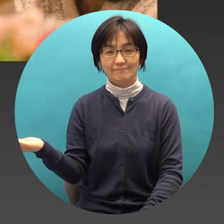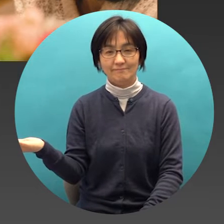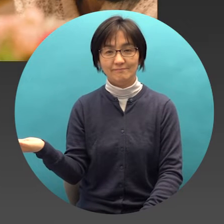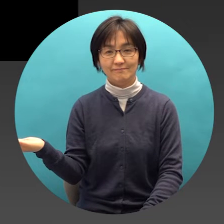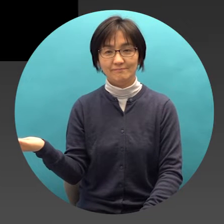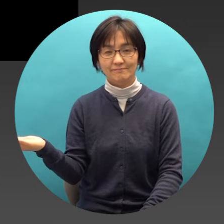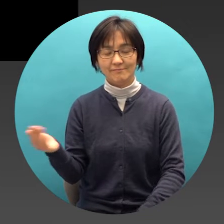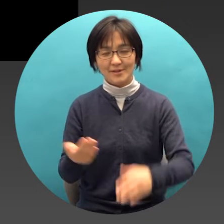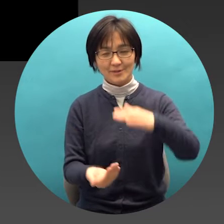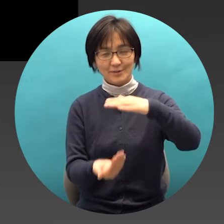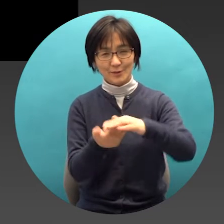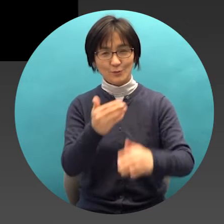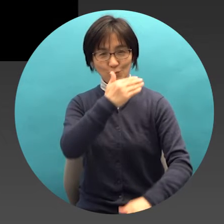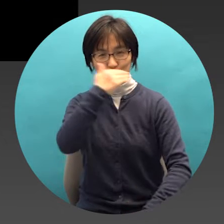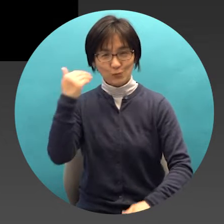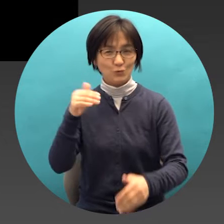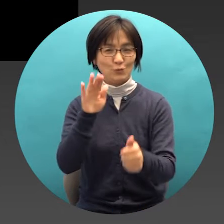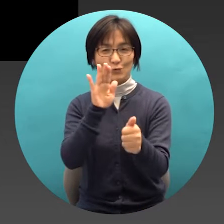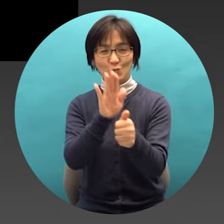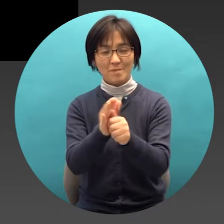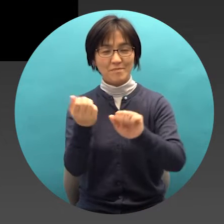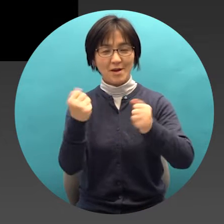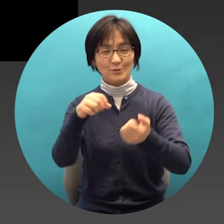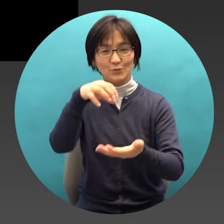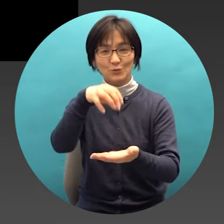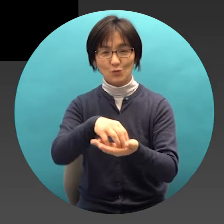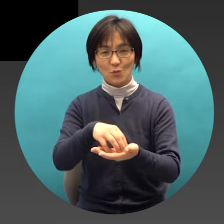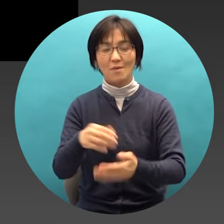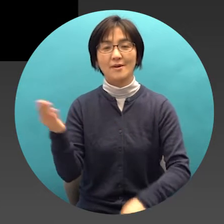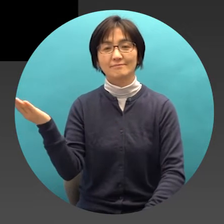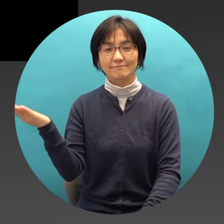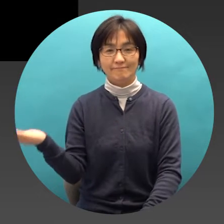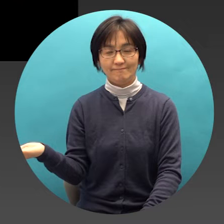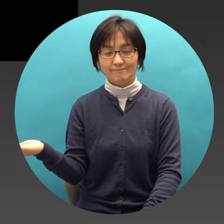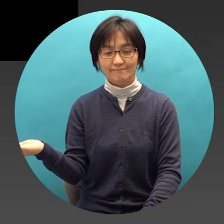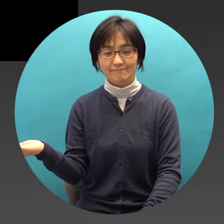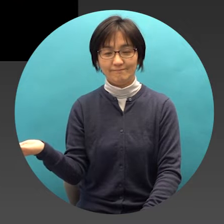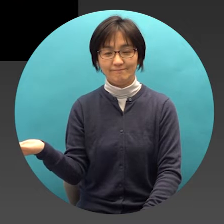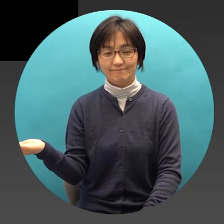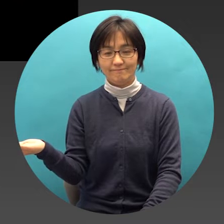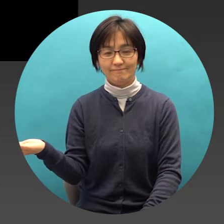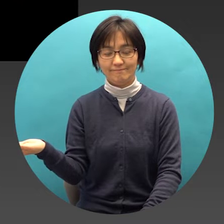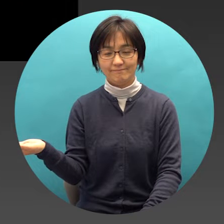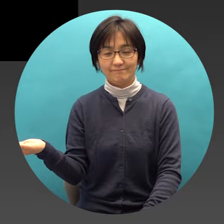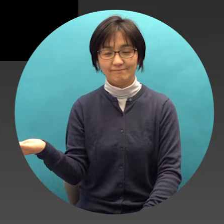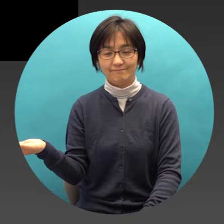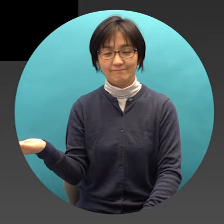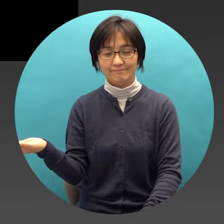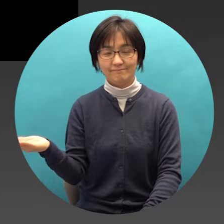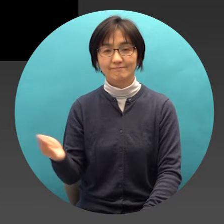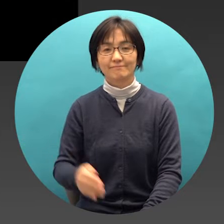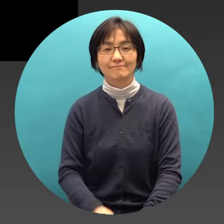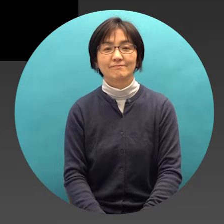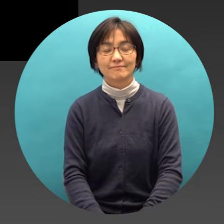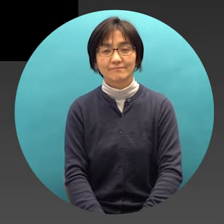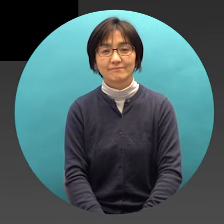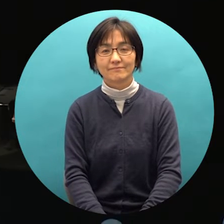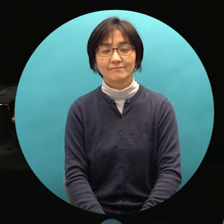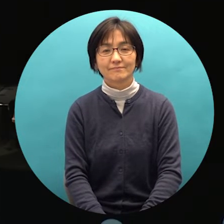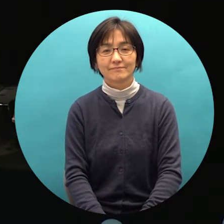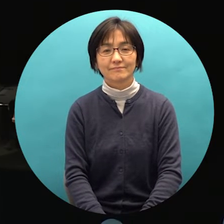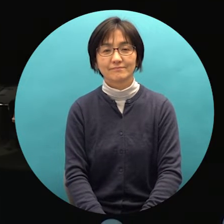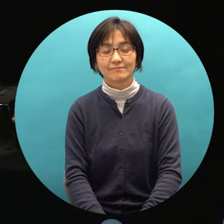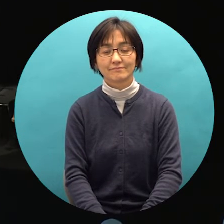が、最優秀助演俳優賞にはほかげの森山未来さんが賞を受賞されています